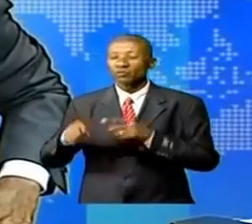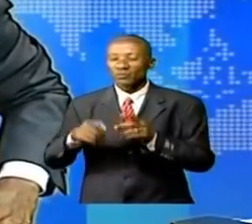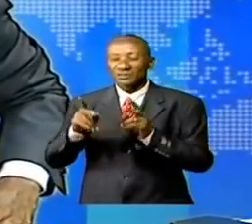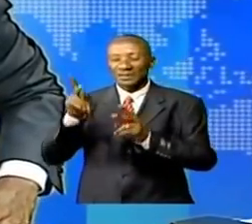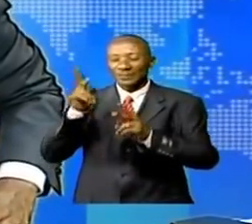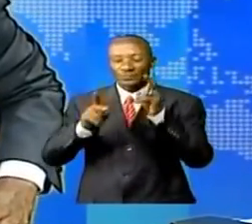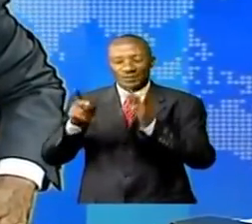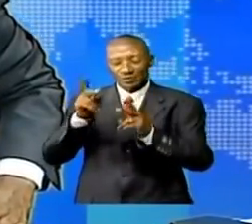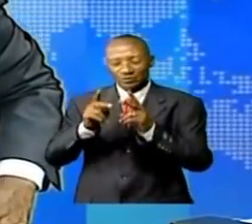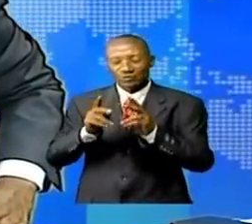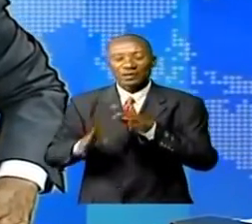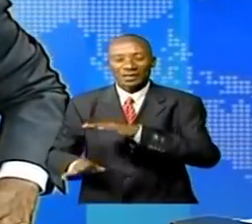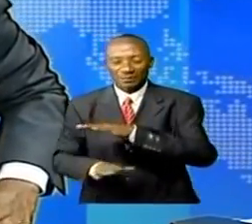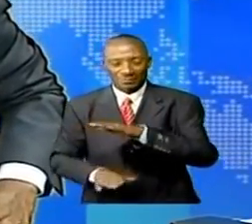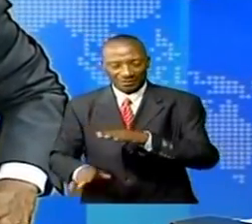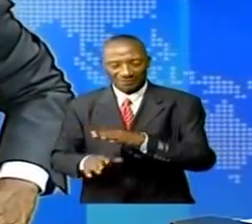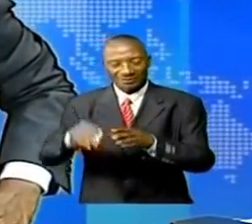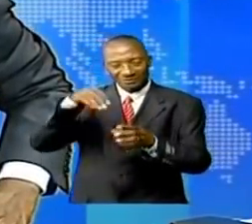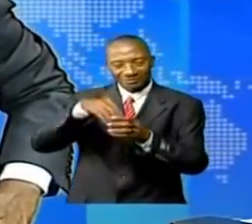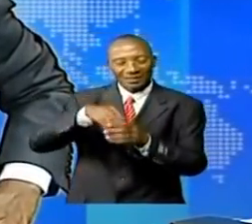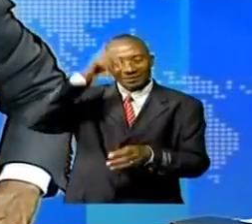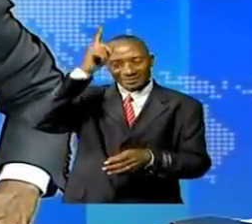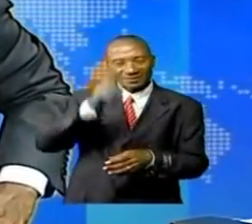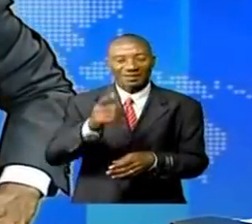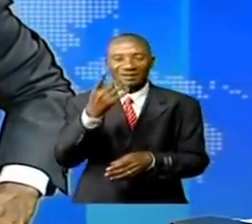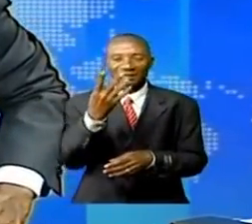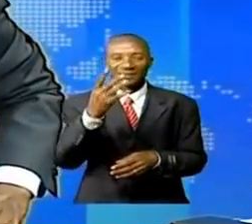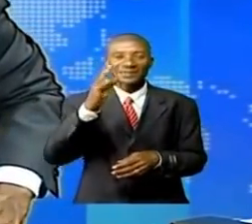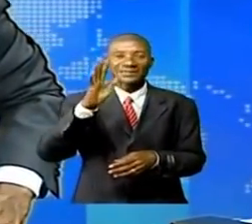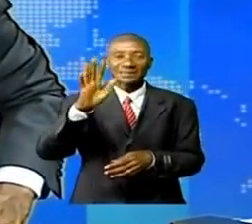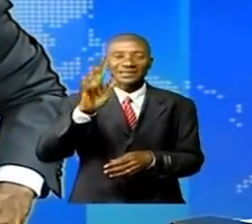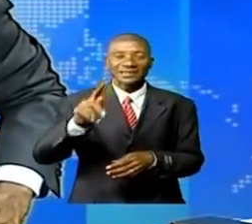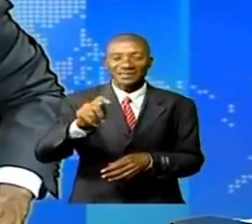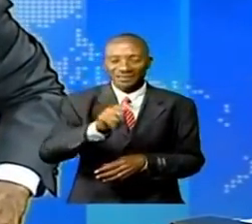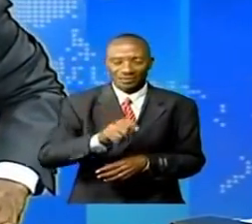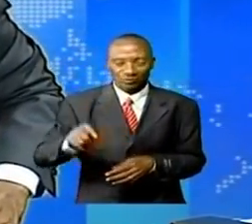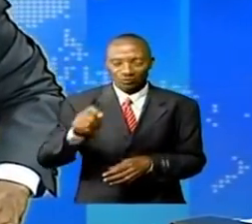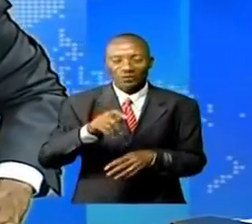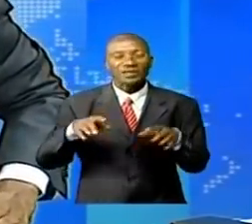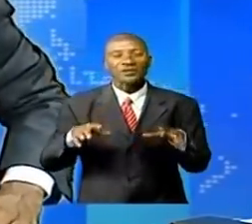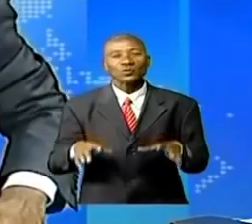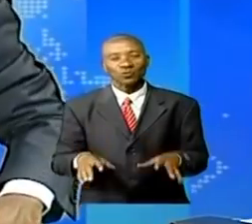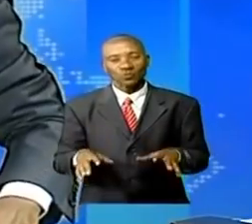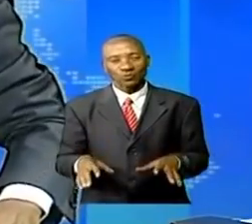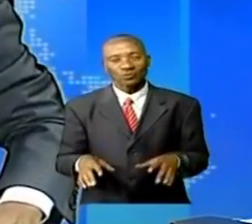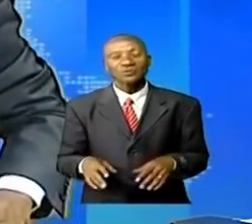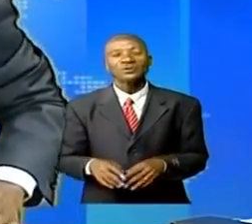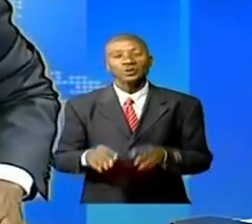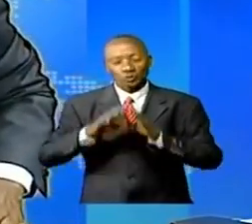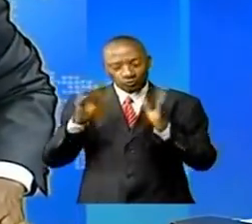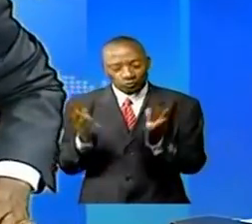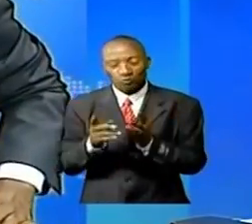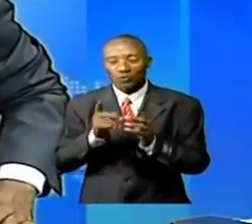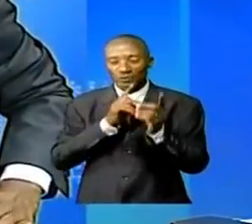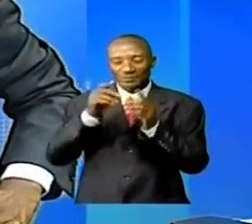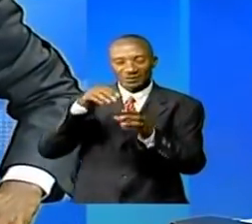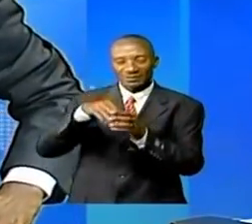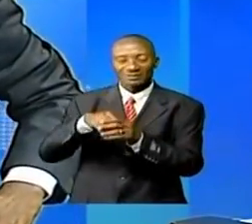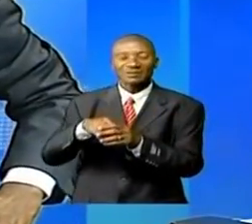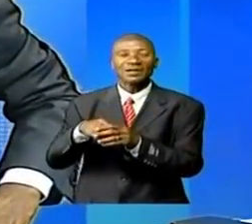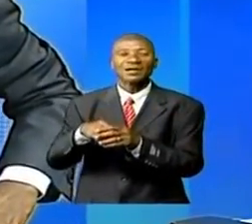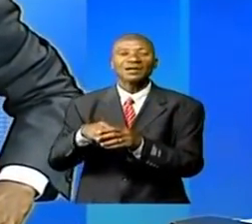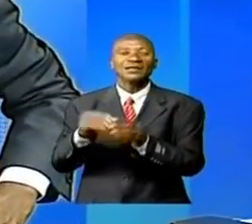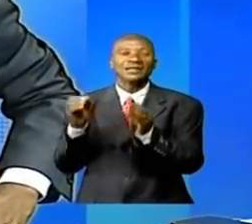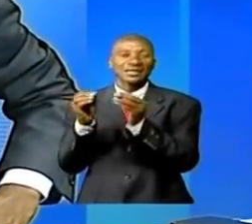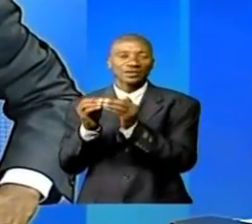145 territoires de la République démocratique du Congo? Ce sujet était au cœur d'une conférence animée par la ministre